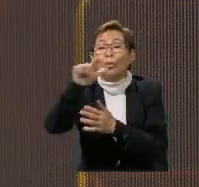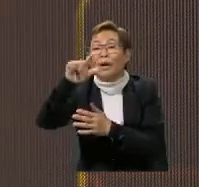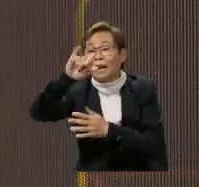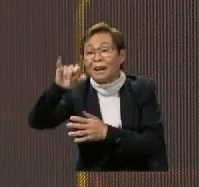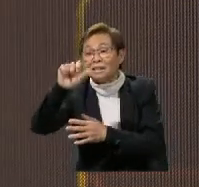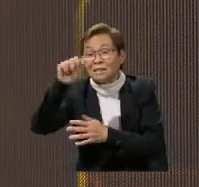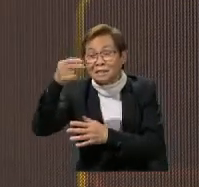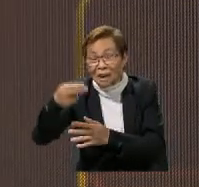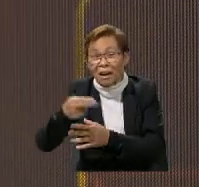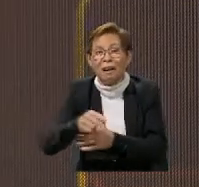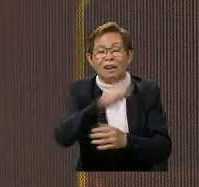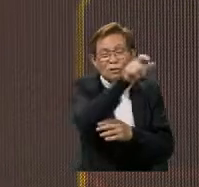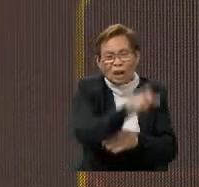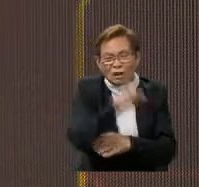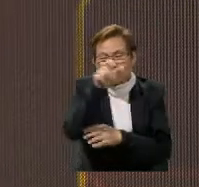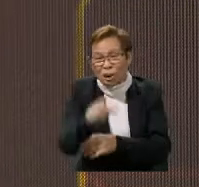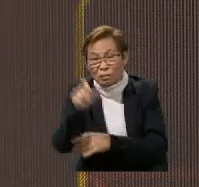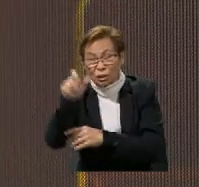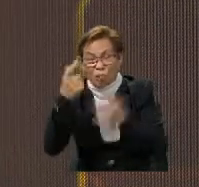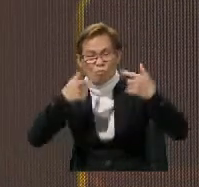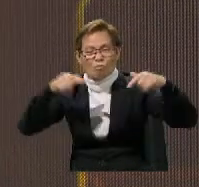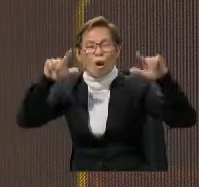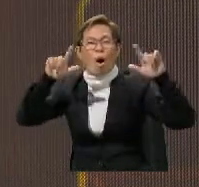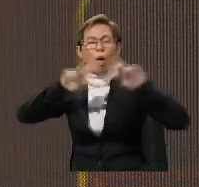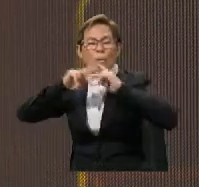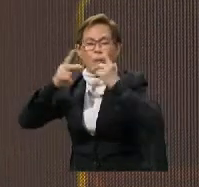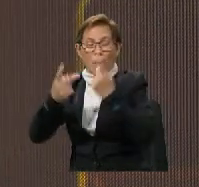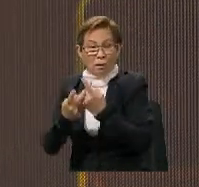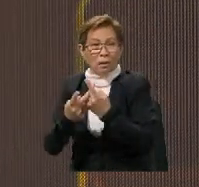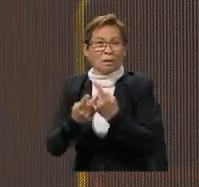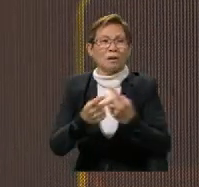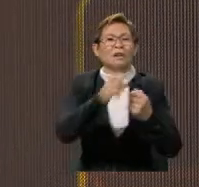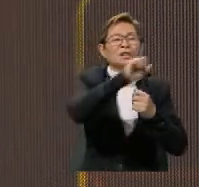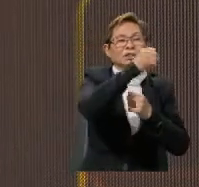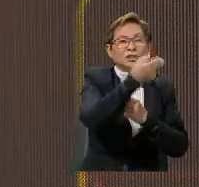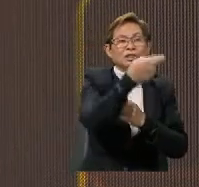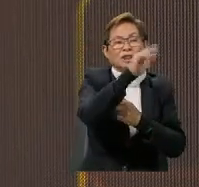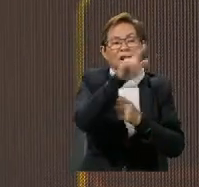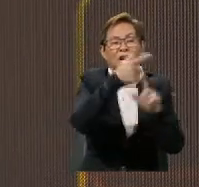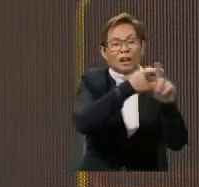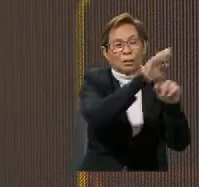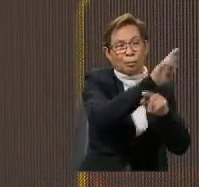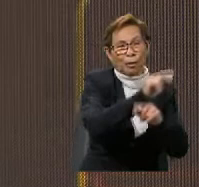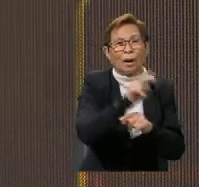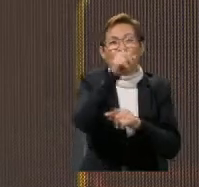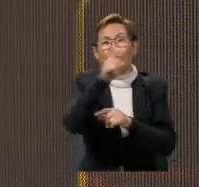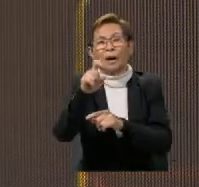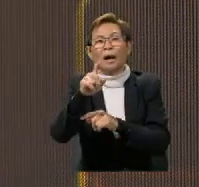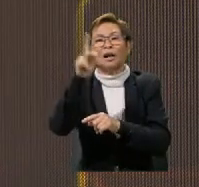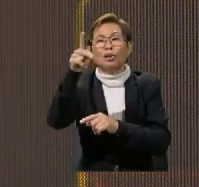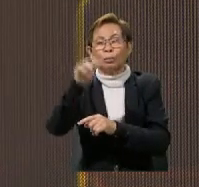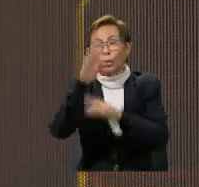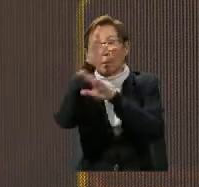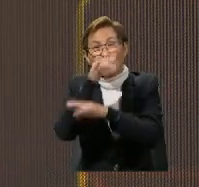calon yang dikategorikan sebagai popular dalam kalangan parti juga, iaitu Syarif Hamdan dari Barisan Nasional dan juga bekas Ketua